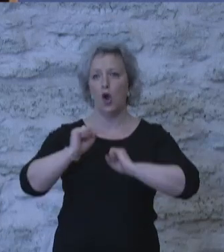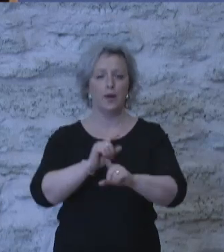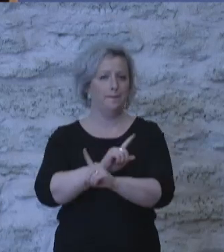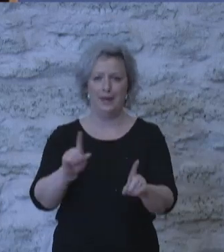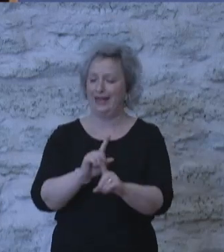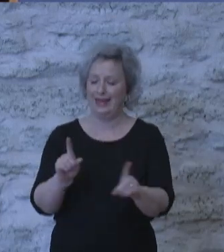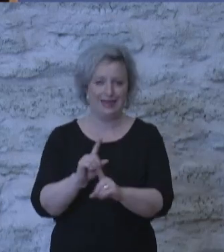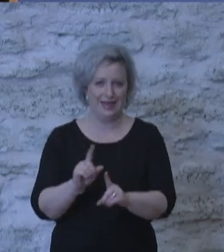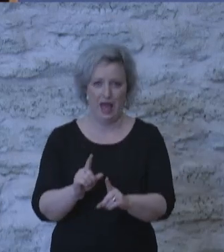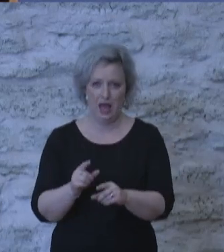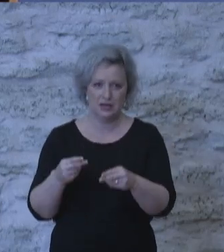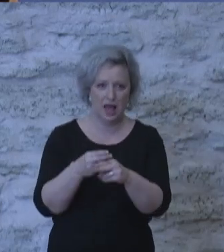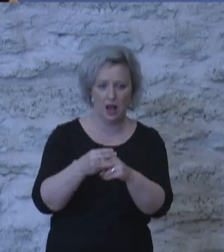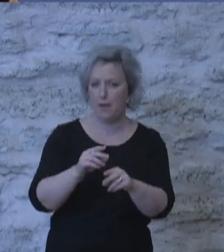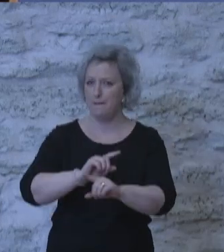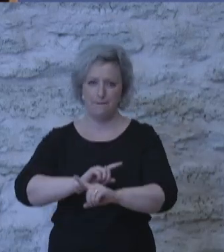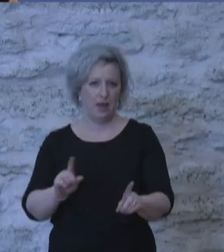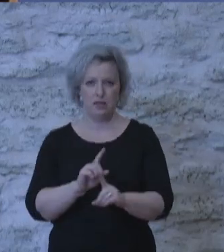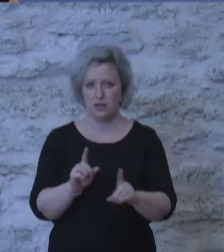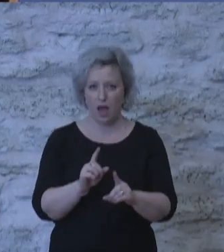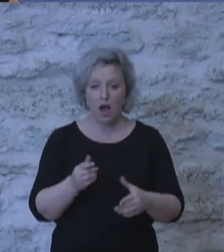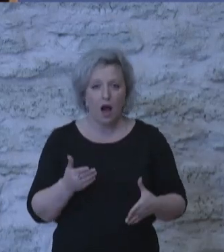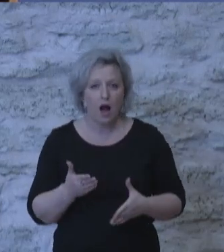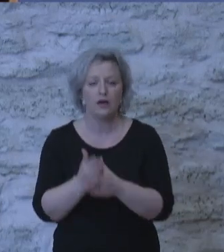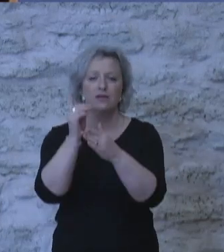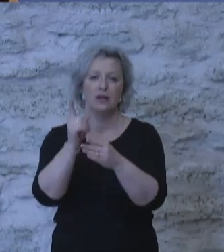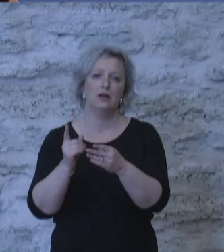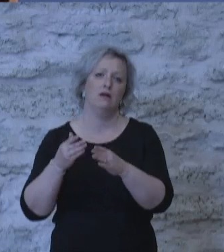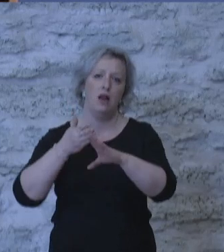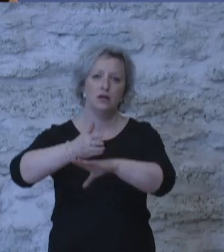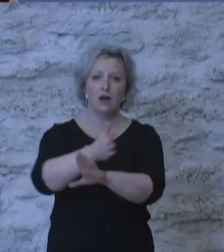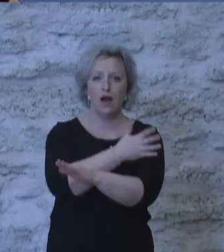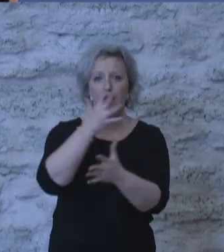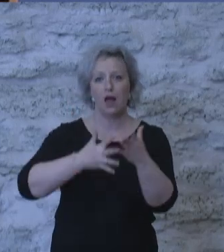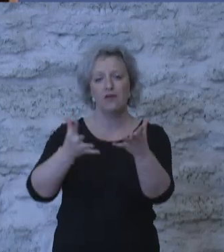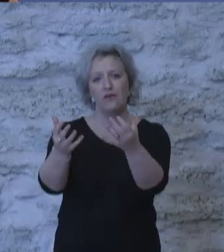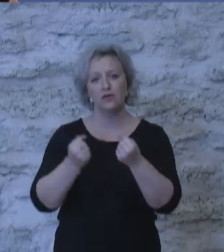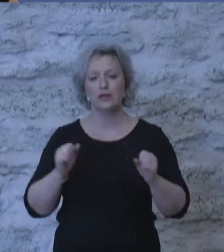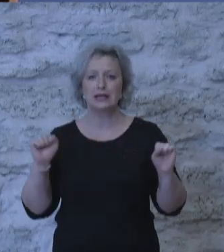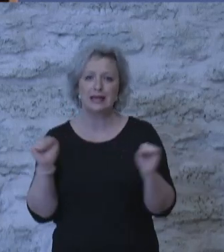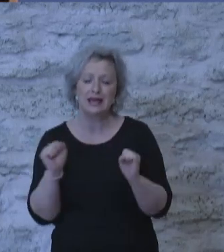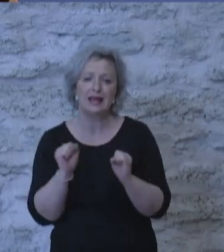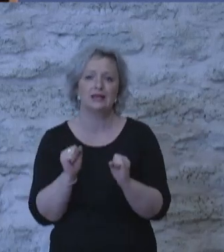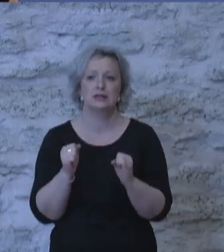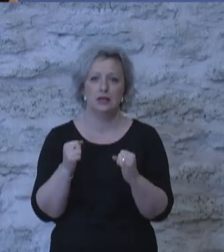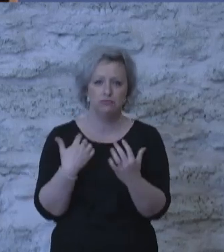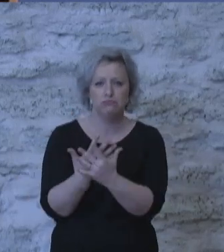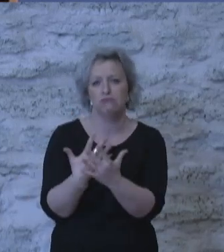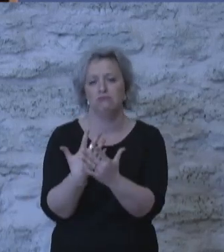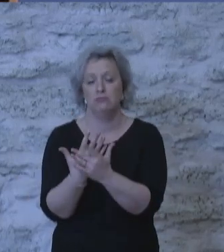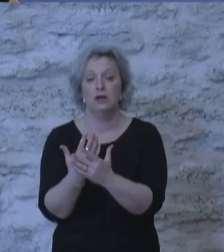kaikaid kodarasse lööma ja aitavad selle lisaheelarve vastuvõtmisele kiiresti ja konstruktiivselt kaasa,